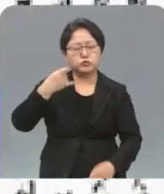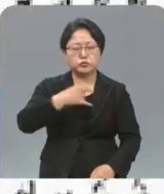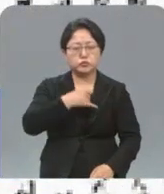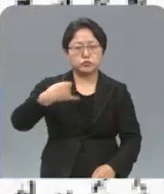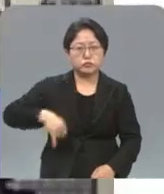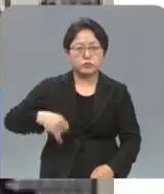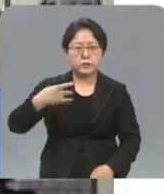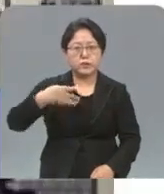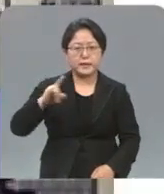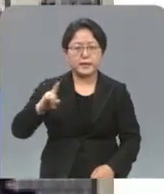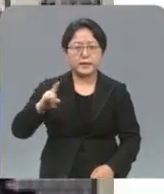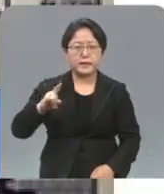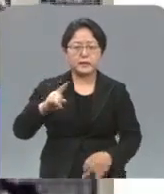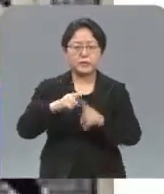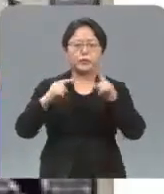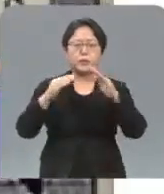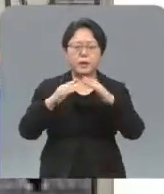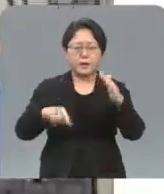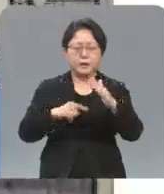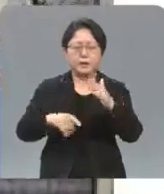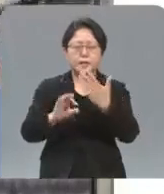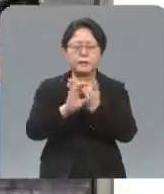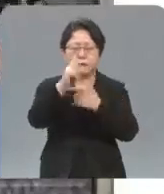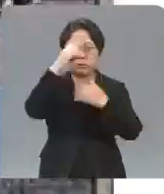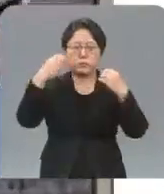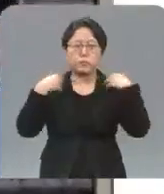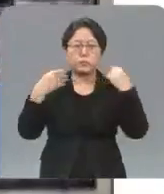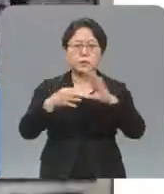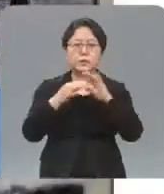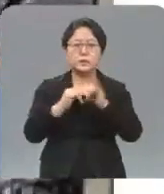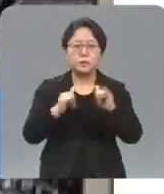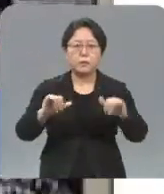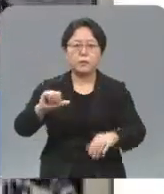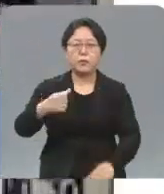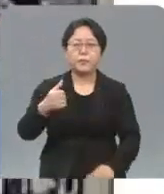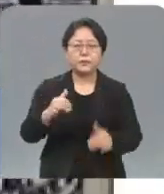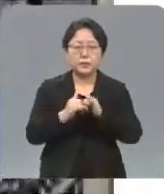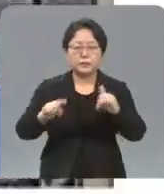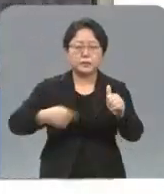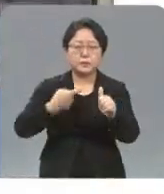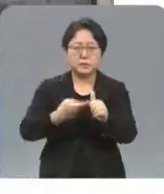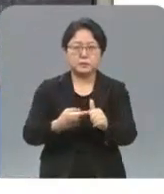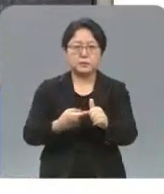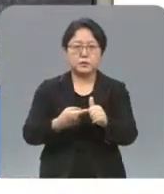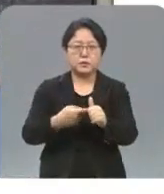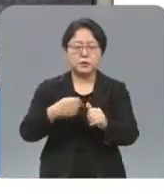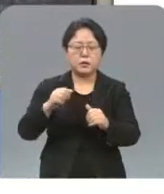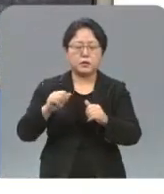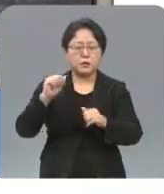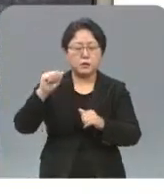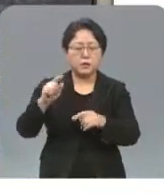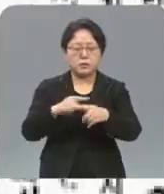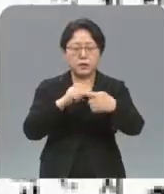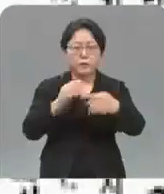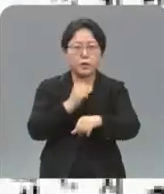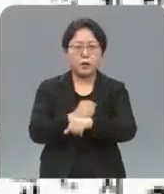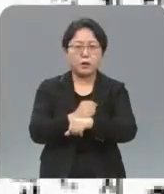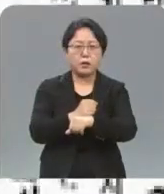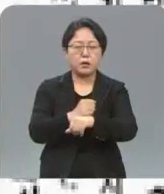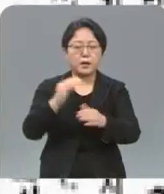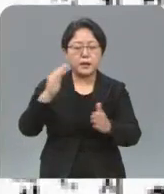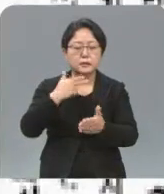상해 한 침례교회에 대한민국 임시정부 관계자 등 500여 명이 참석해서 군중대회를 열고 광주